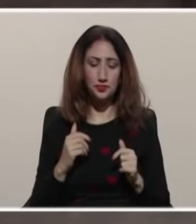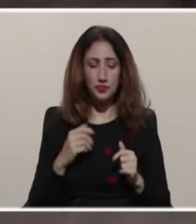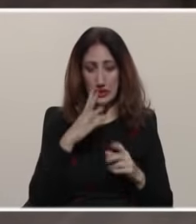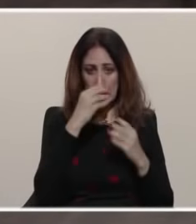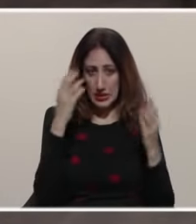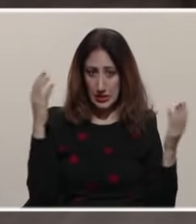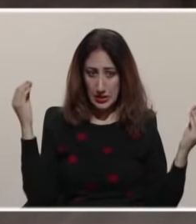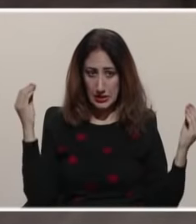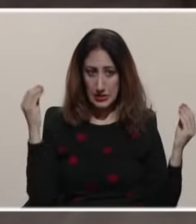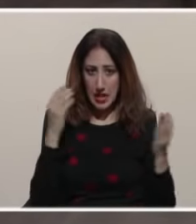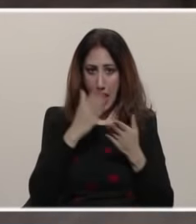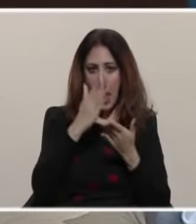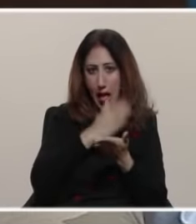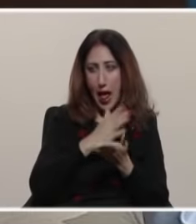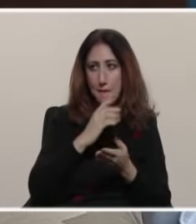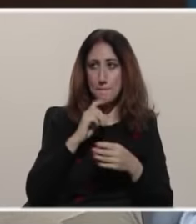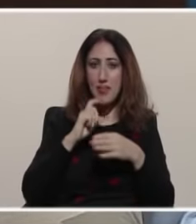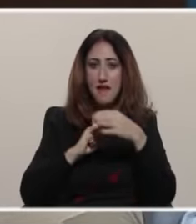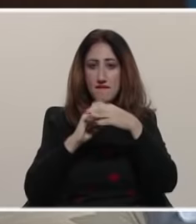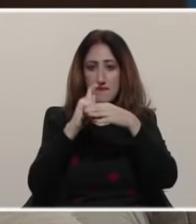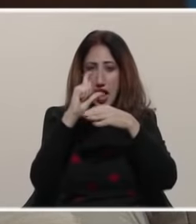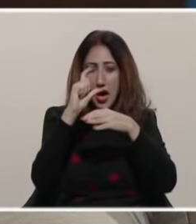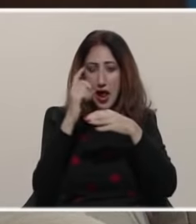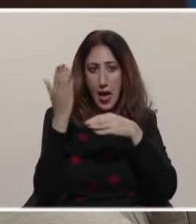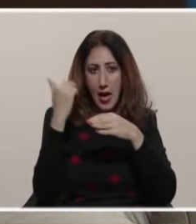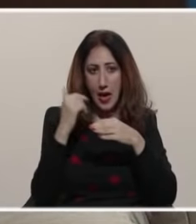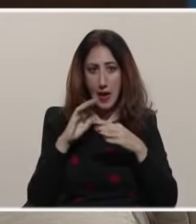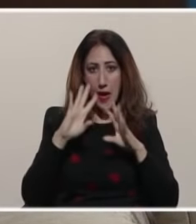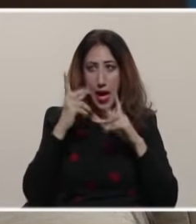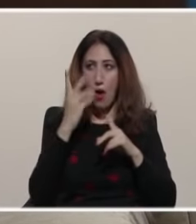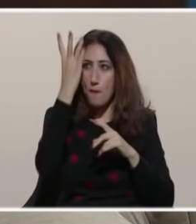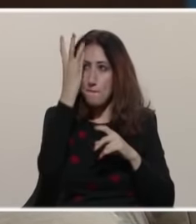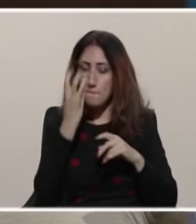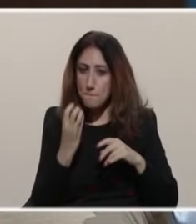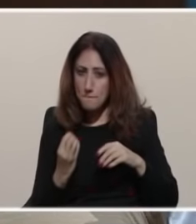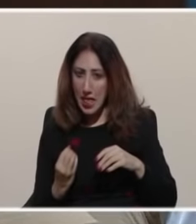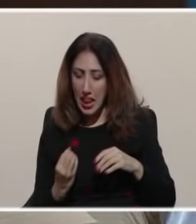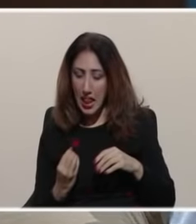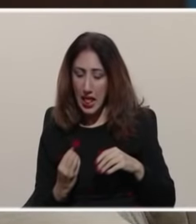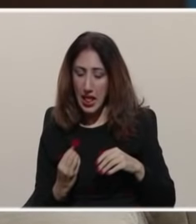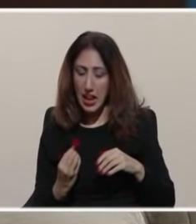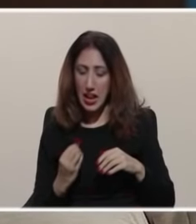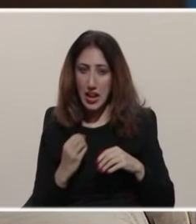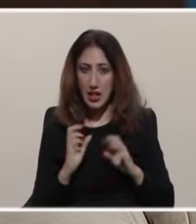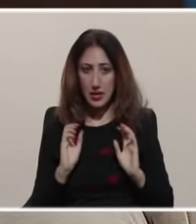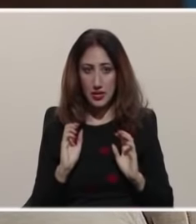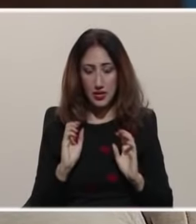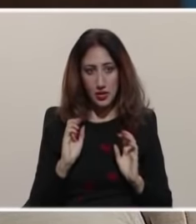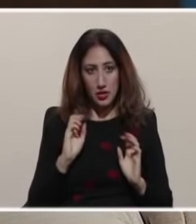كثيرة يكون قبل الفجر، وأحياناً كثيرة يكون بعد العشاء، على حسب حالي وحسب